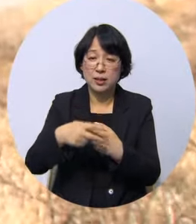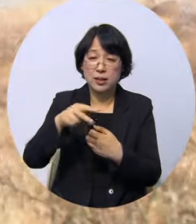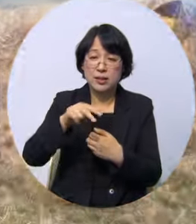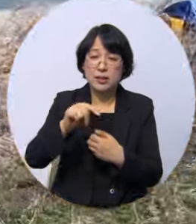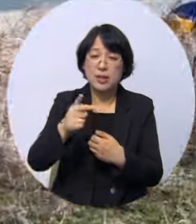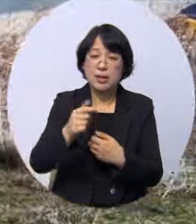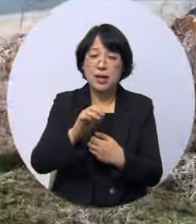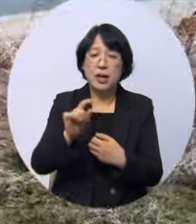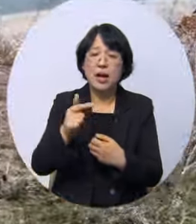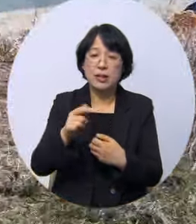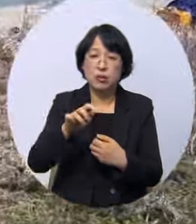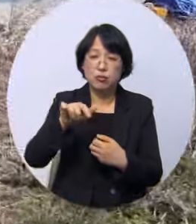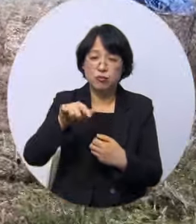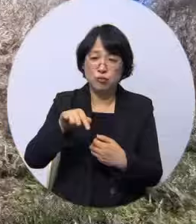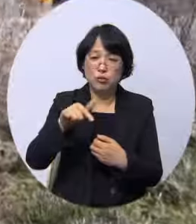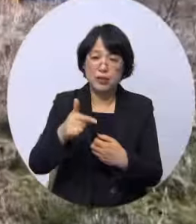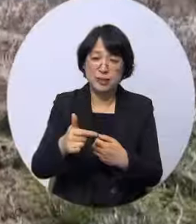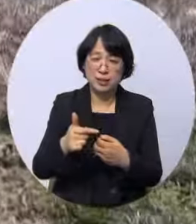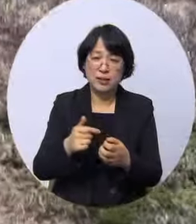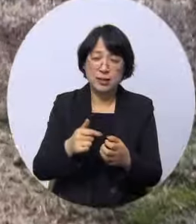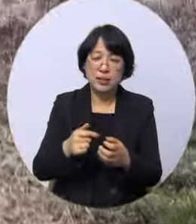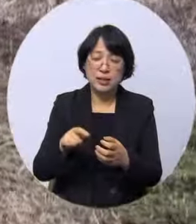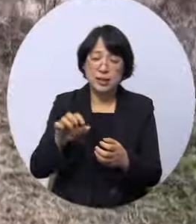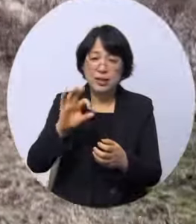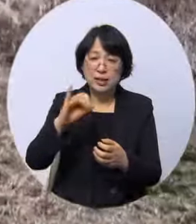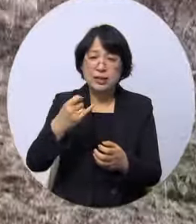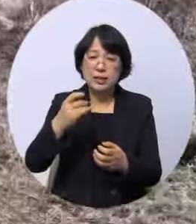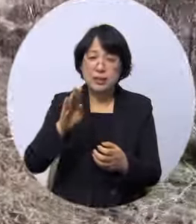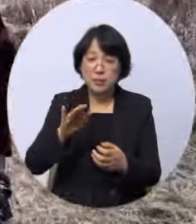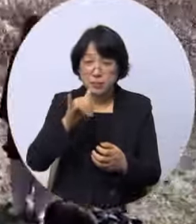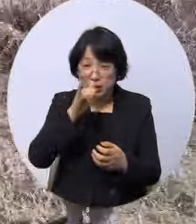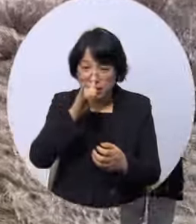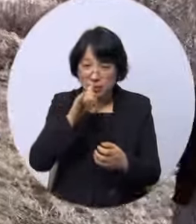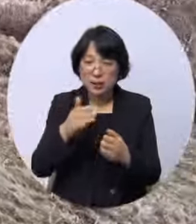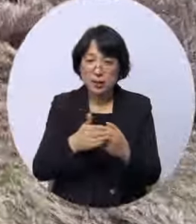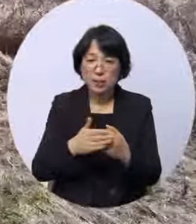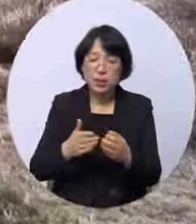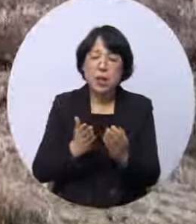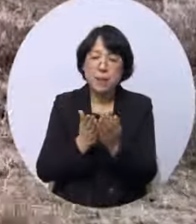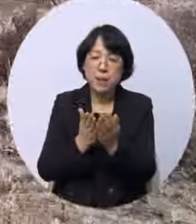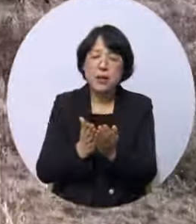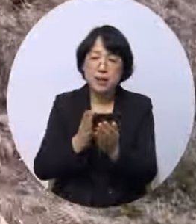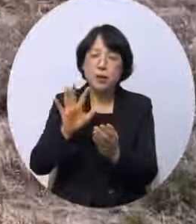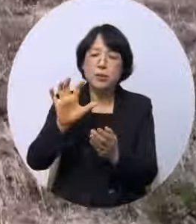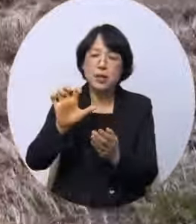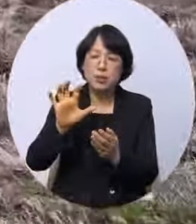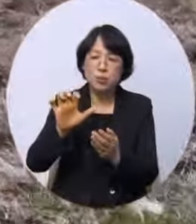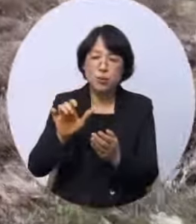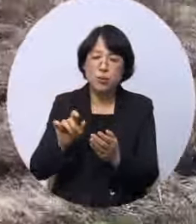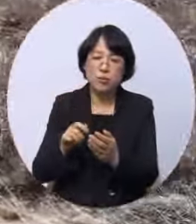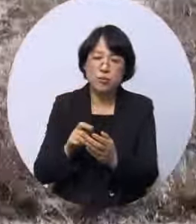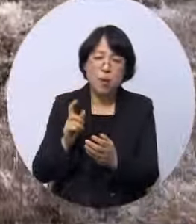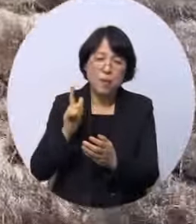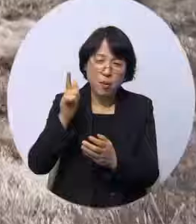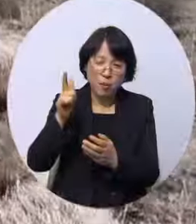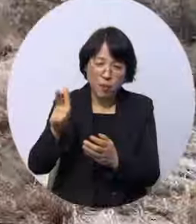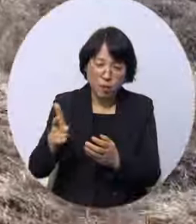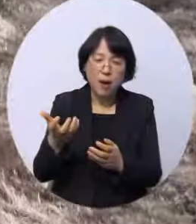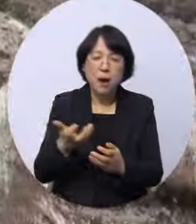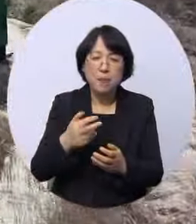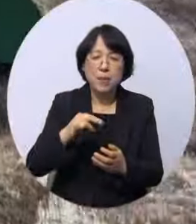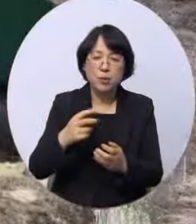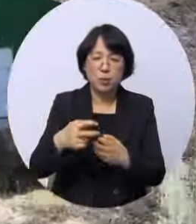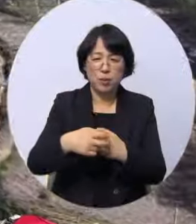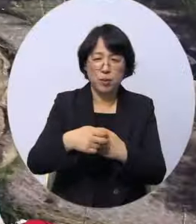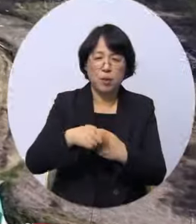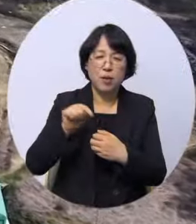때문에 배를 타고 45분 가량 나가야 하는데요 그렇기 때문에 이곳 주민들은 아파도 병원을 가기가 쉽지 않은